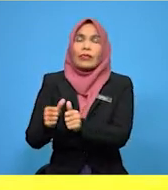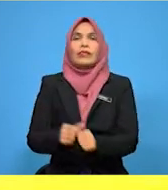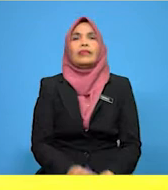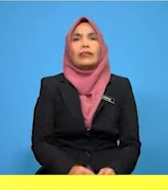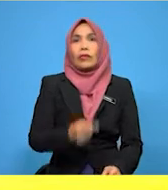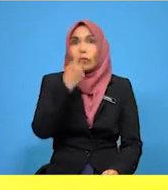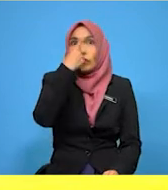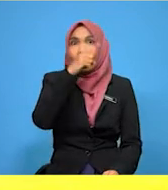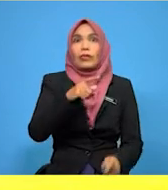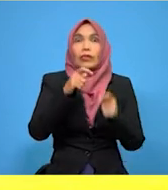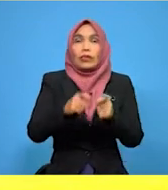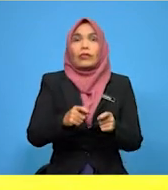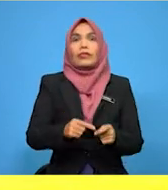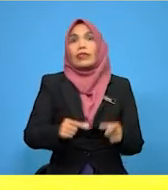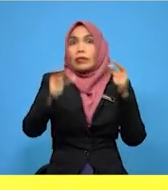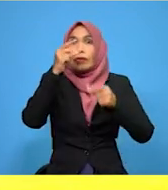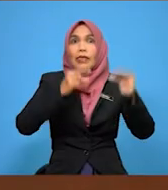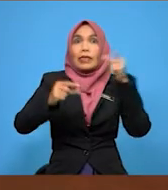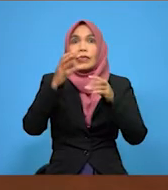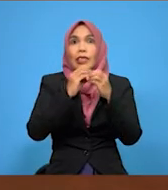telur tersebut.